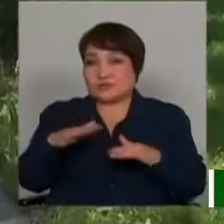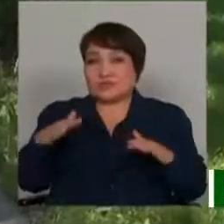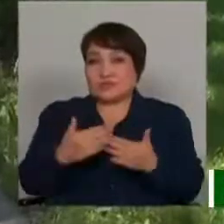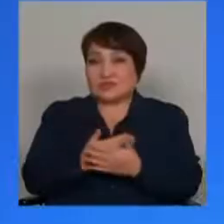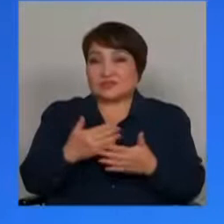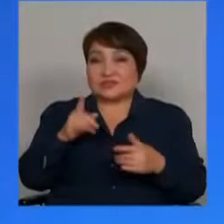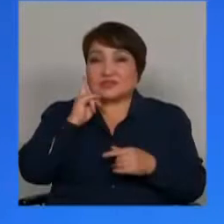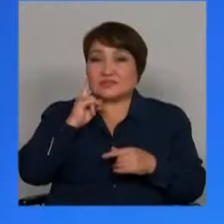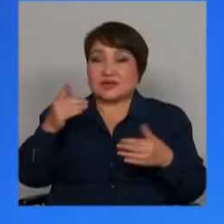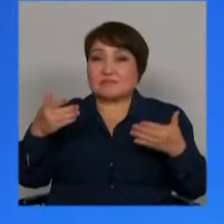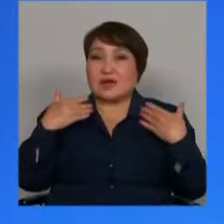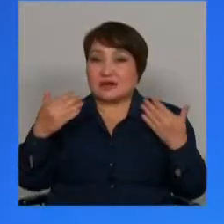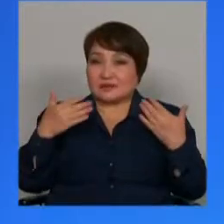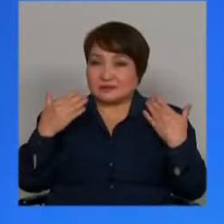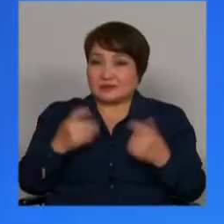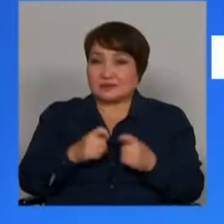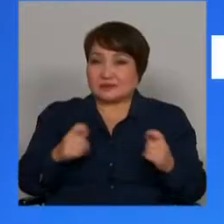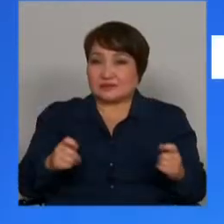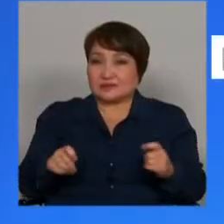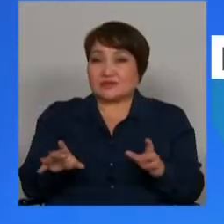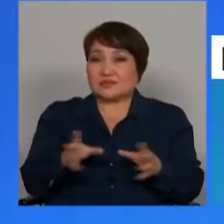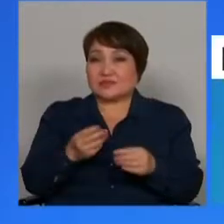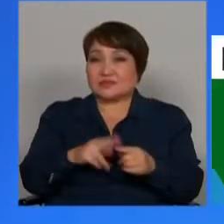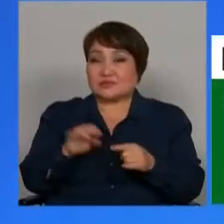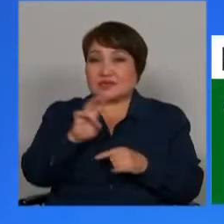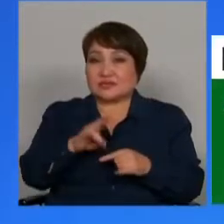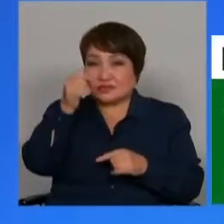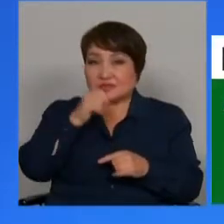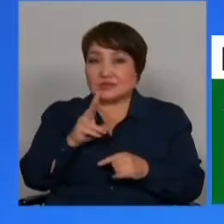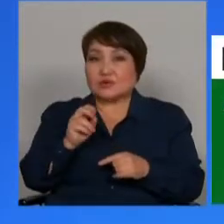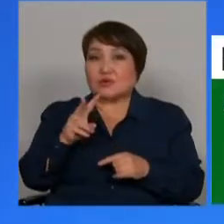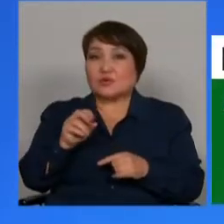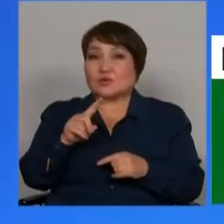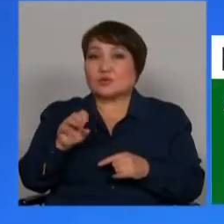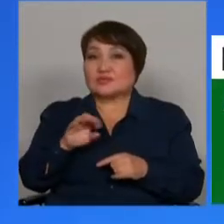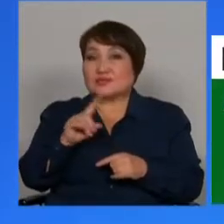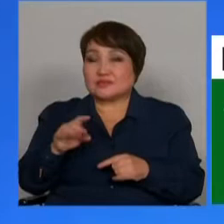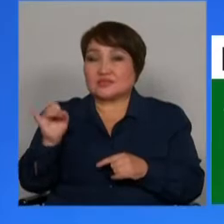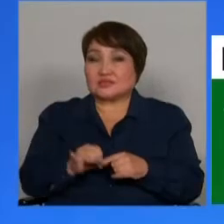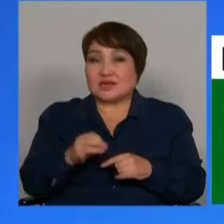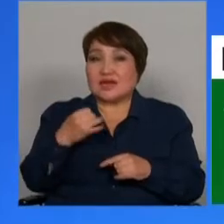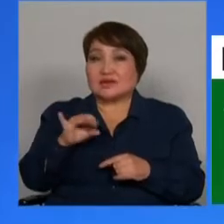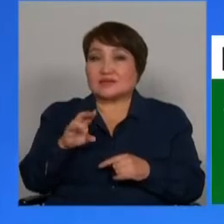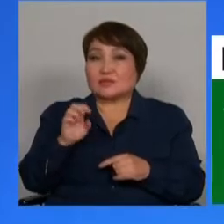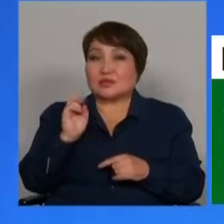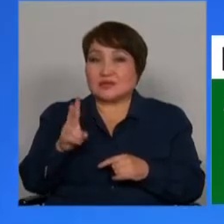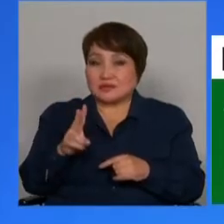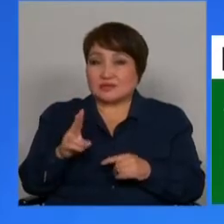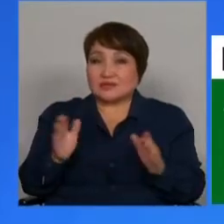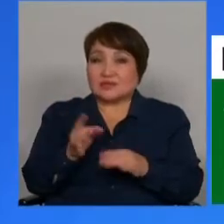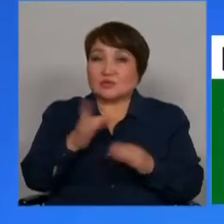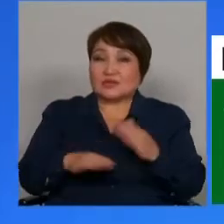ашылады. Сонымен қатар осы жылдың қараша айында Көкжиек шағын ауданында және Айнабұлақ шағын ауданындағы Жұмабаев көшесінің